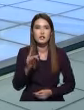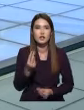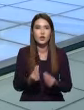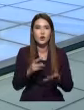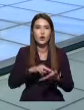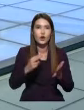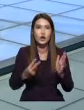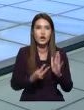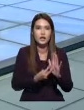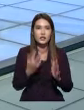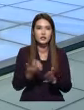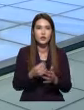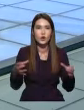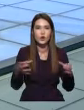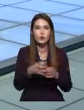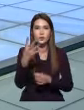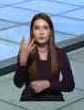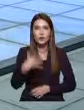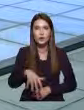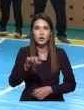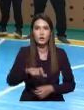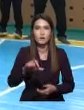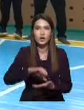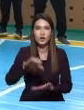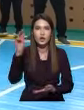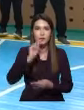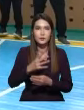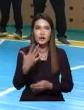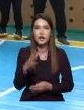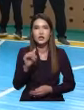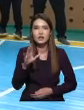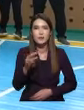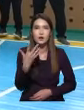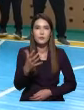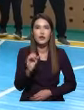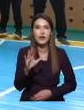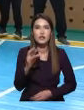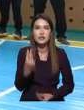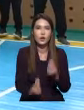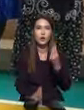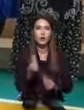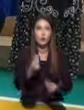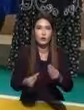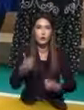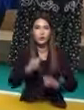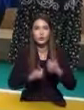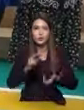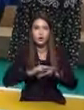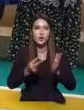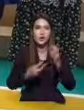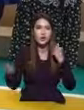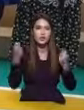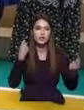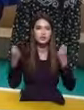Игі бастамаға Тобыл өңірінен 450 бала қатысты. Оқушылары 5 табан және 5 асы ойнатып, облыстық турнир деңгейінде ұйымдастырылған спорттық